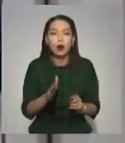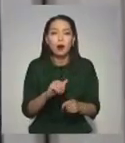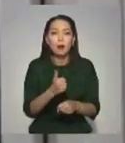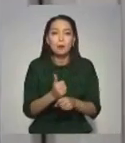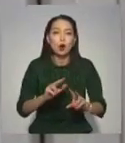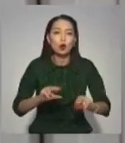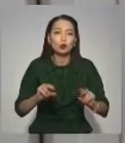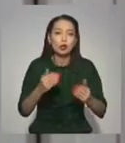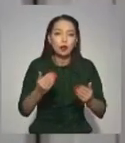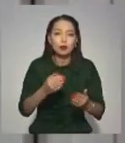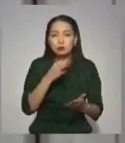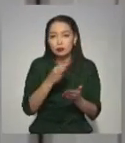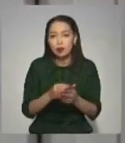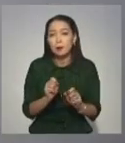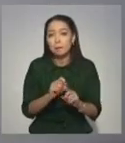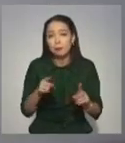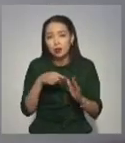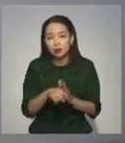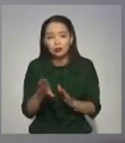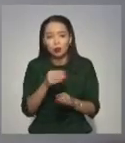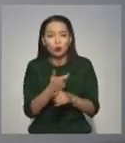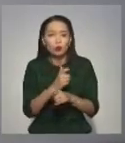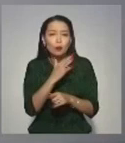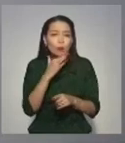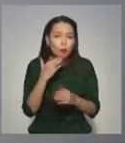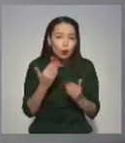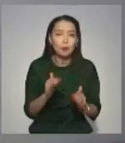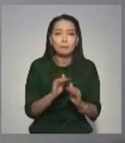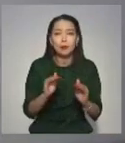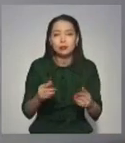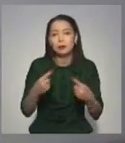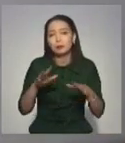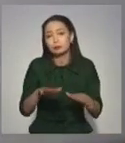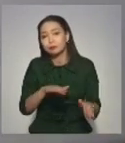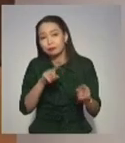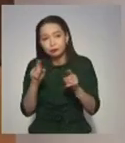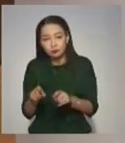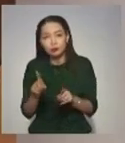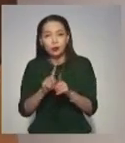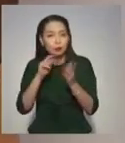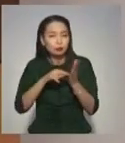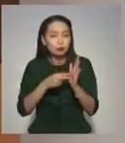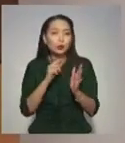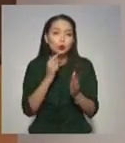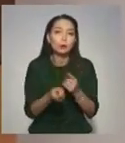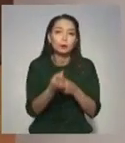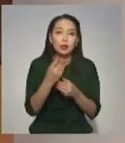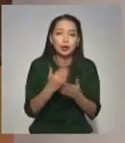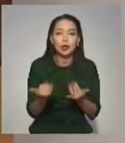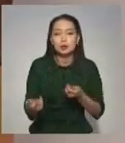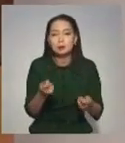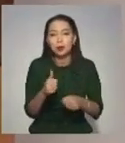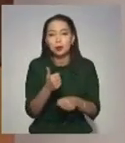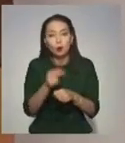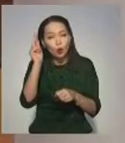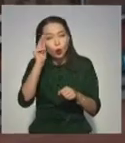мектептерде бала тым көп, сондықтан басқа білім ұяларына орналастырып, тасымал ұйымдастыру қиындық туғызуда. Қазір басқарма басшысы оқу